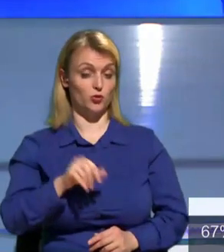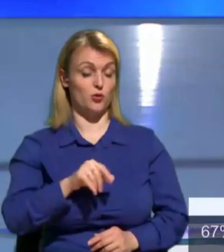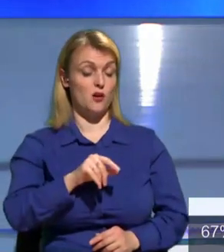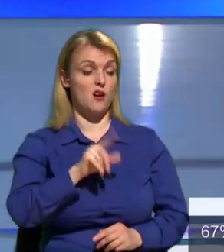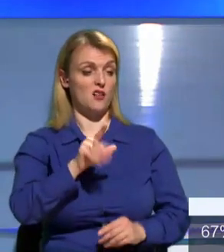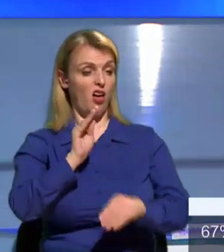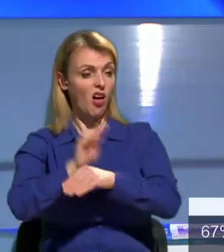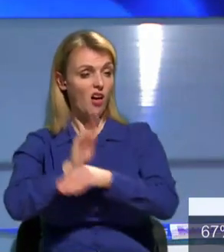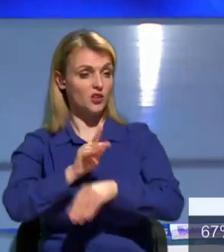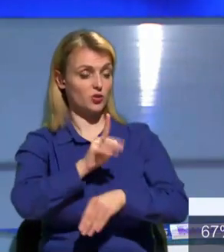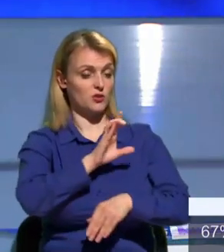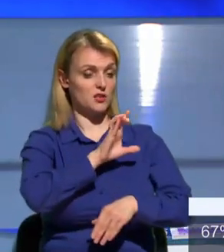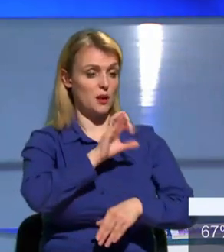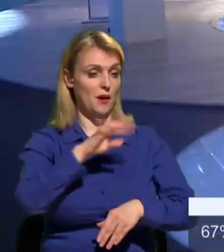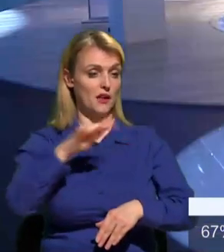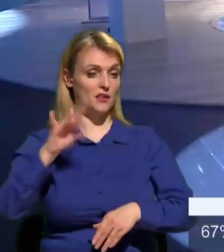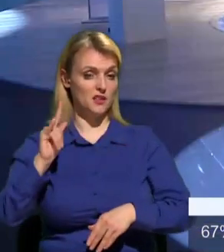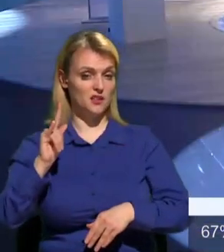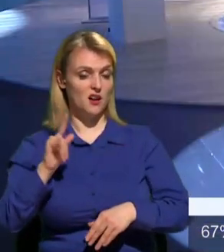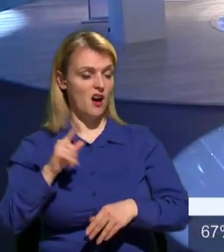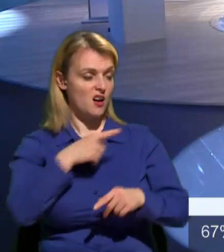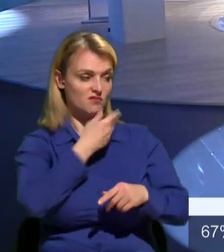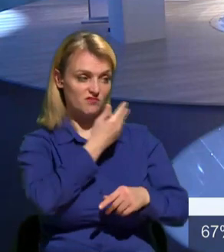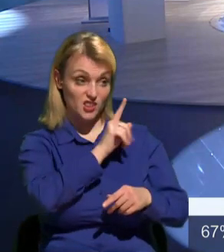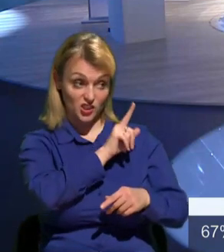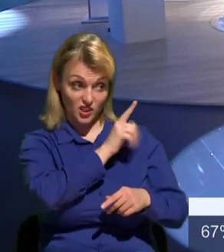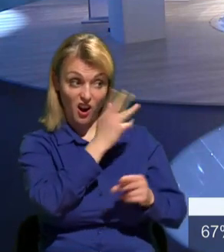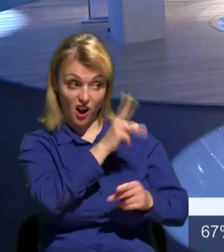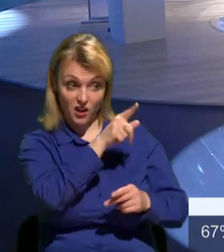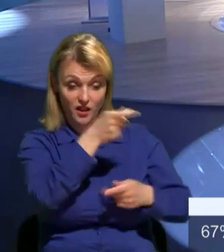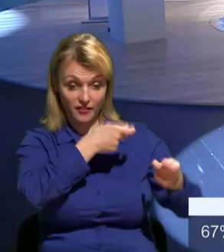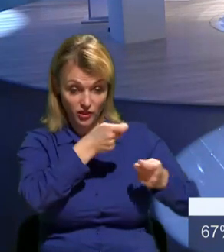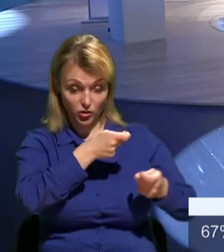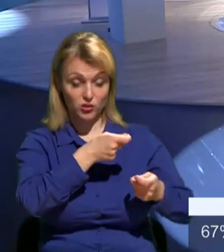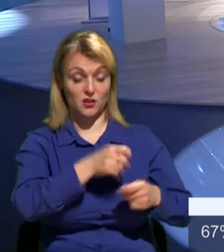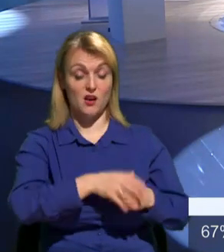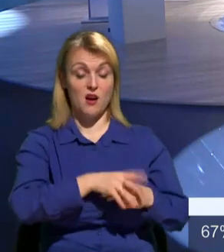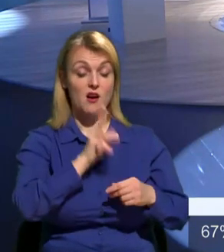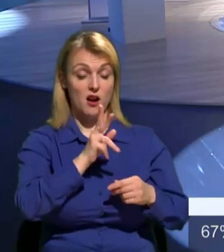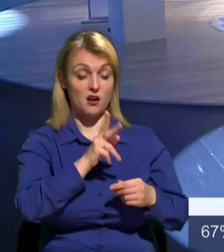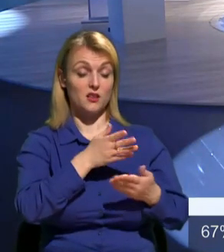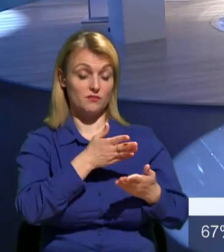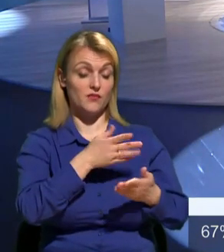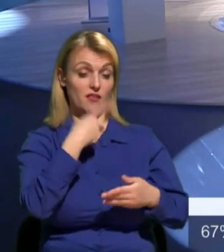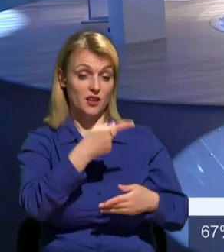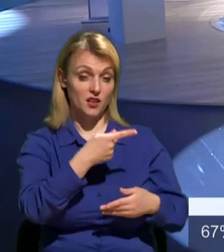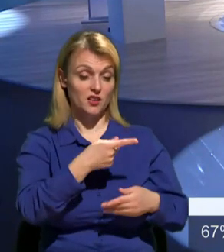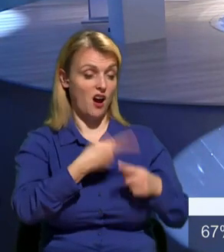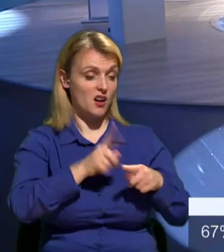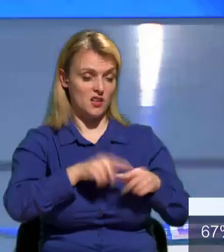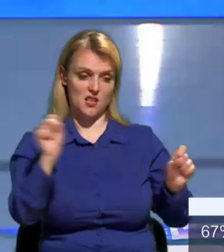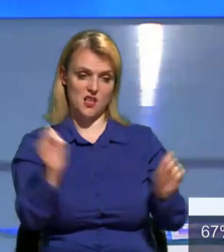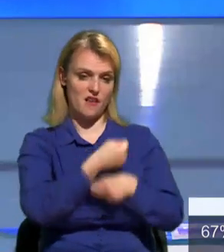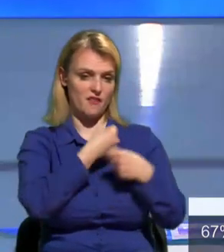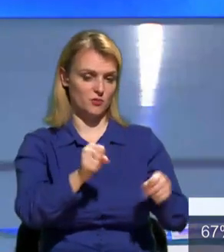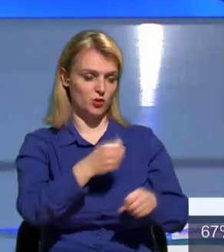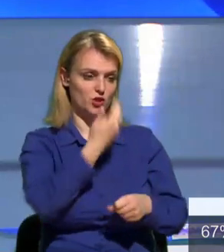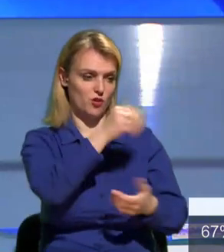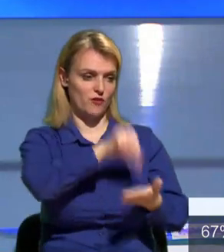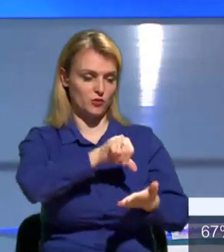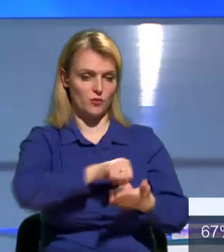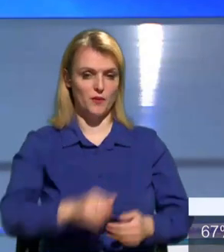невозможно. Это взорвет ситуацию. Или с тем, что сейчас вспомнили про русскоязычных и начали делать ролики. Вот я, нету